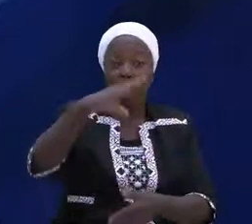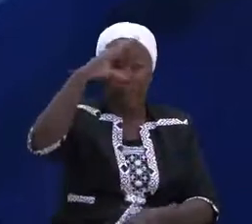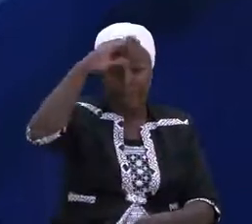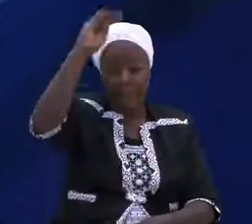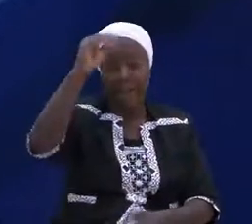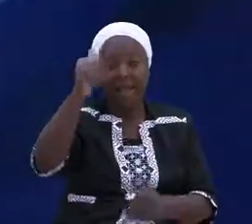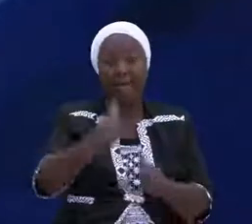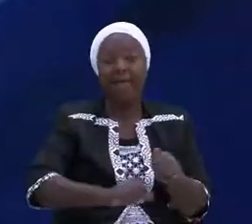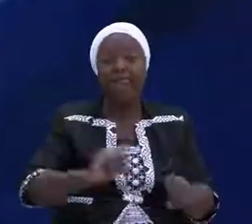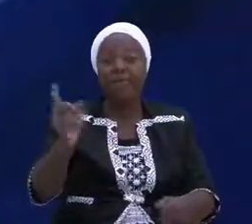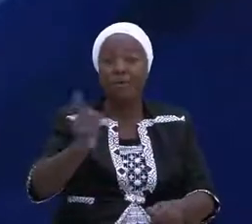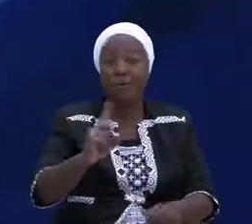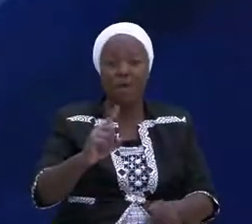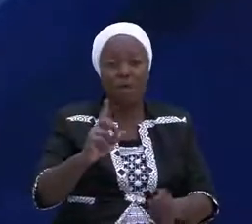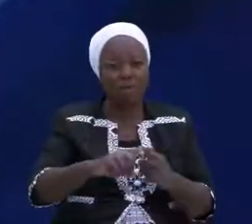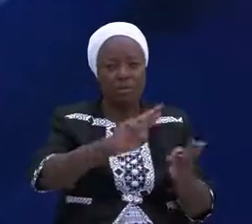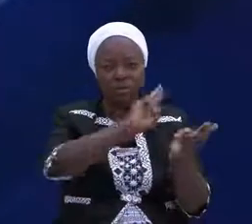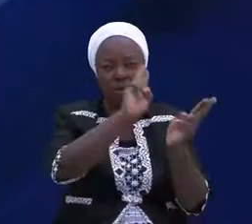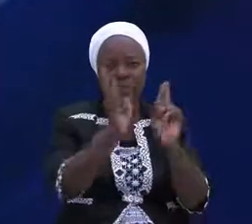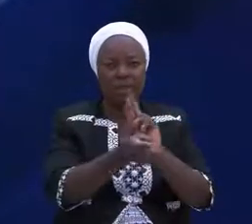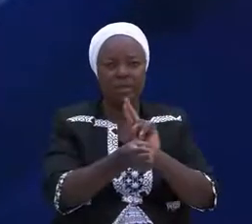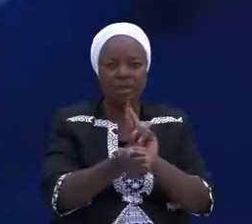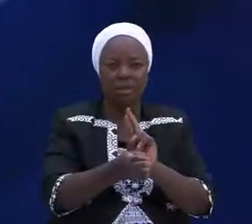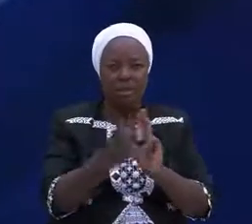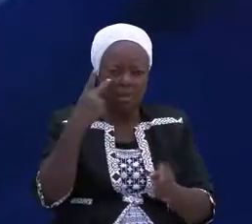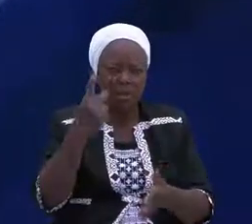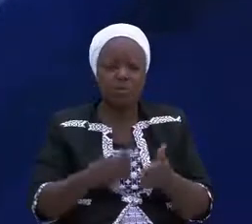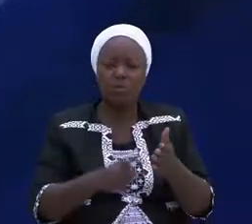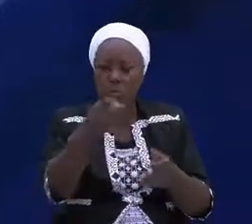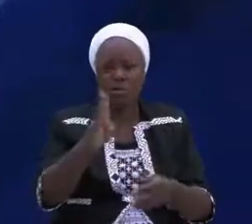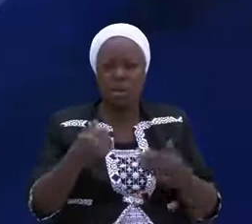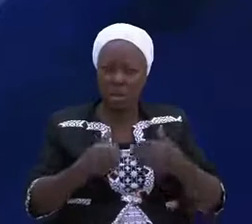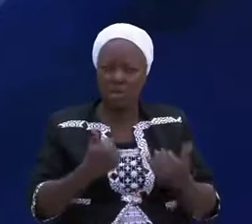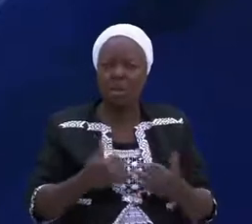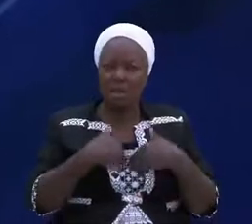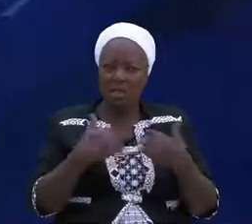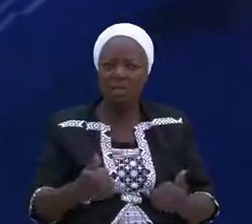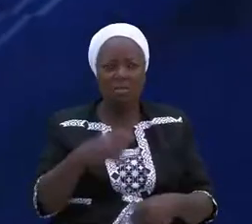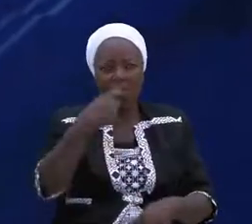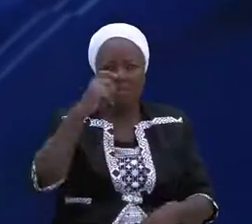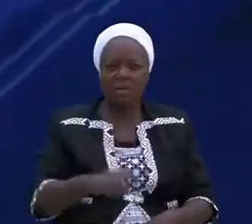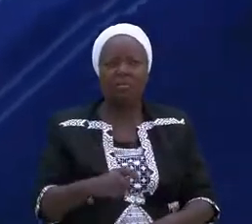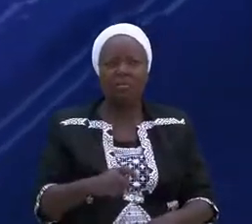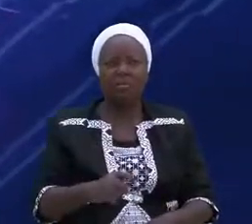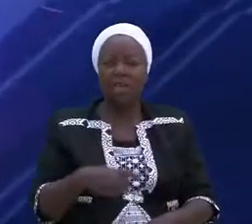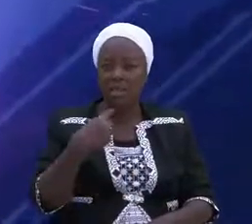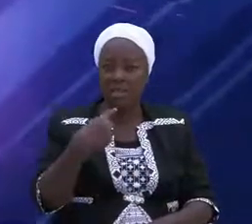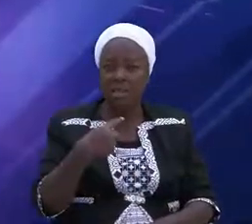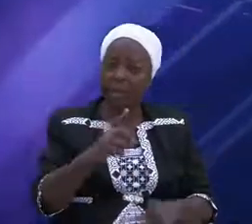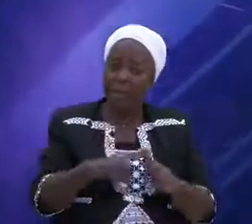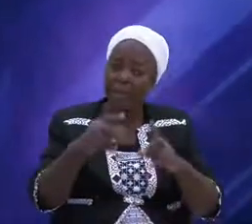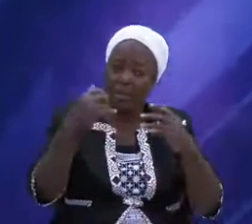en tout lieu, qu'ils aient à se repentir. Voilà ce que Dieu a commandé. Il dit